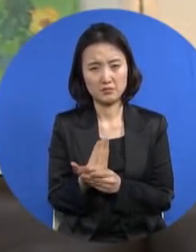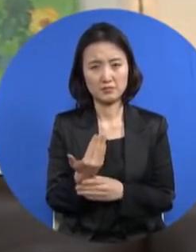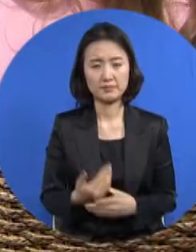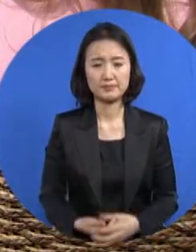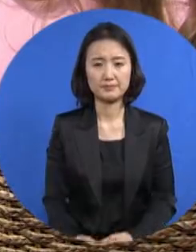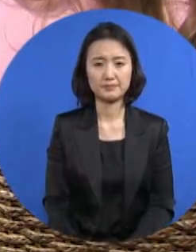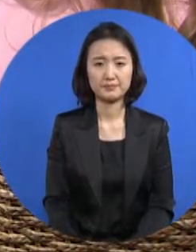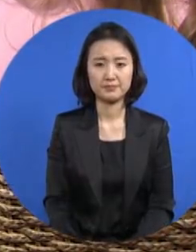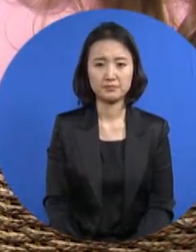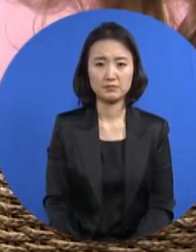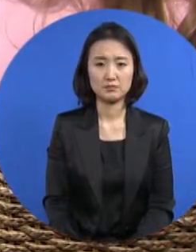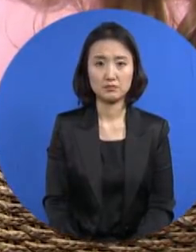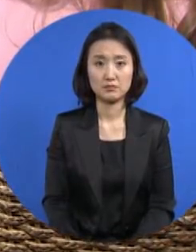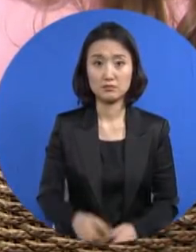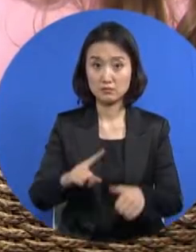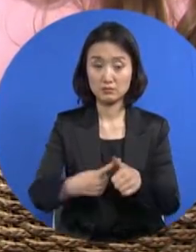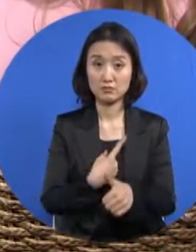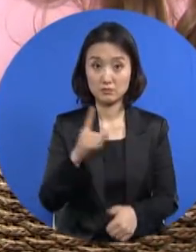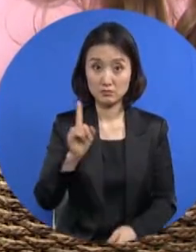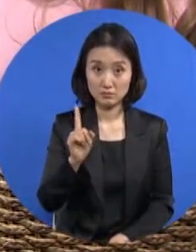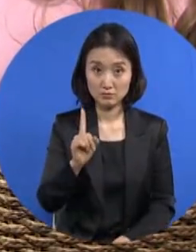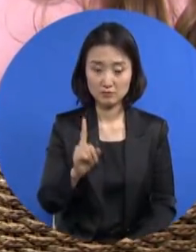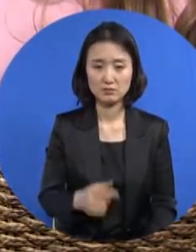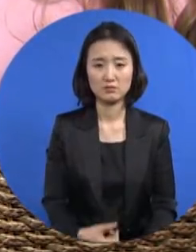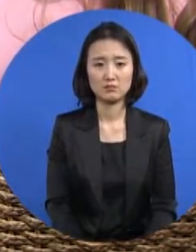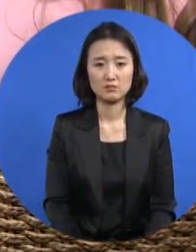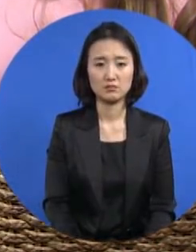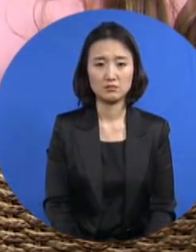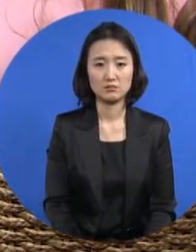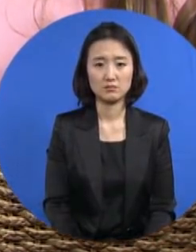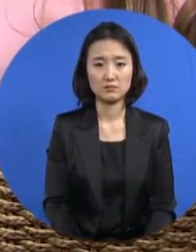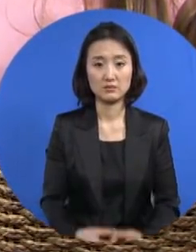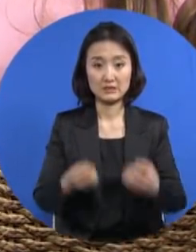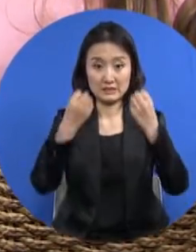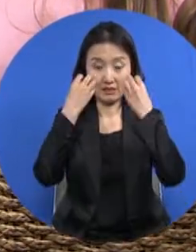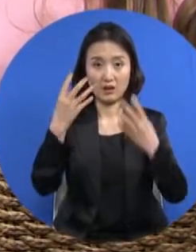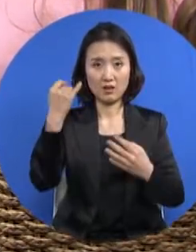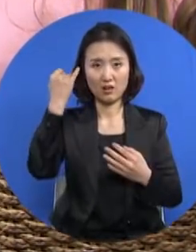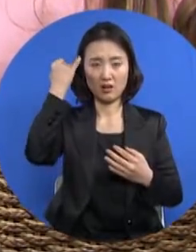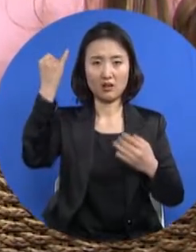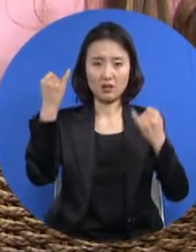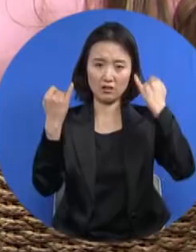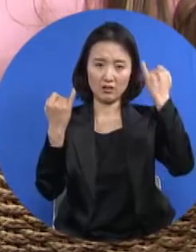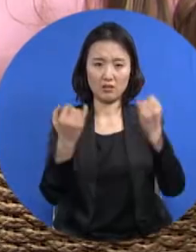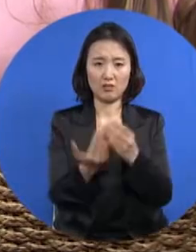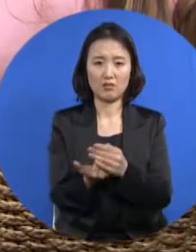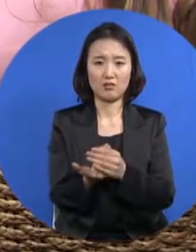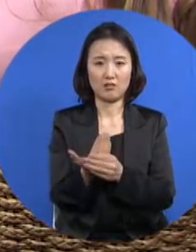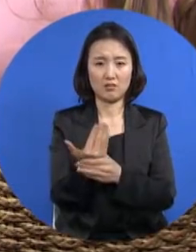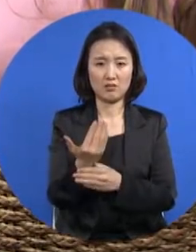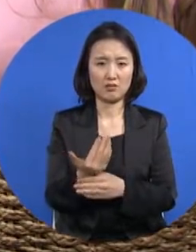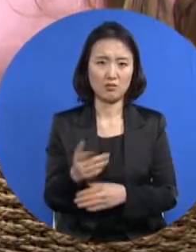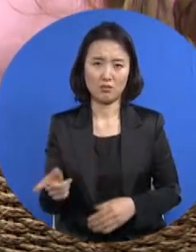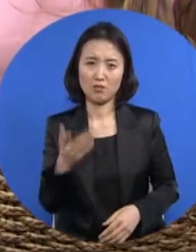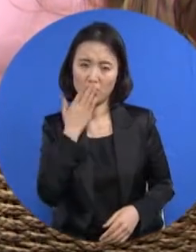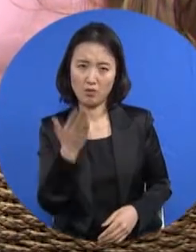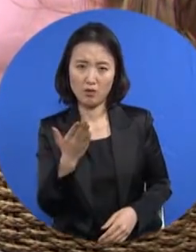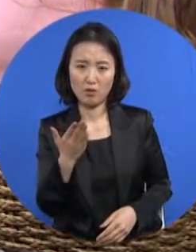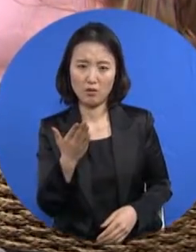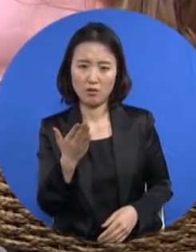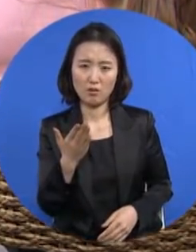생기더라고요. 그렇게 되면 어떻게 되는지 아세요? 새로운 아이템들이 막 생기는 거예요. 이것도 할 수 있을 것